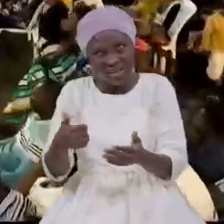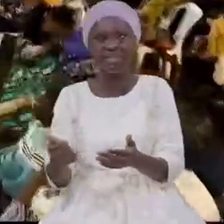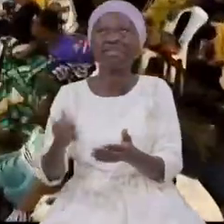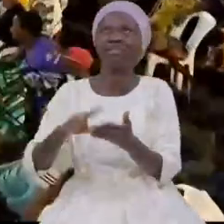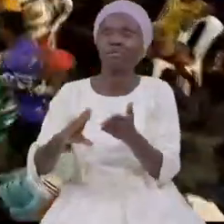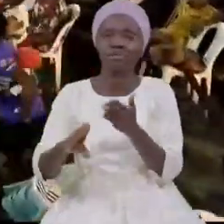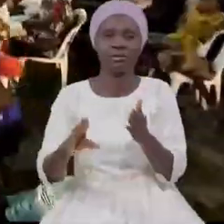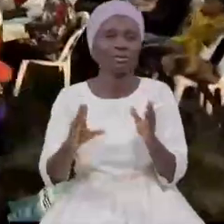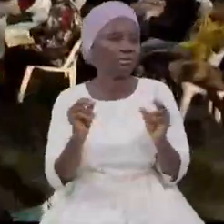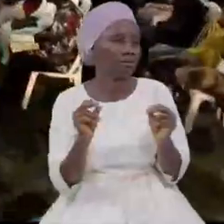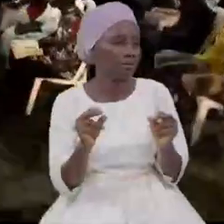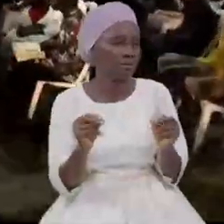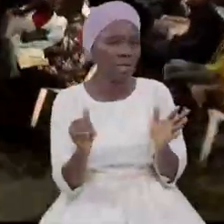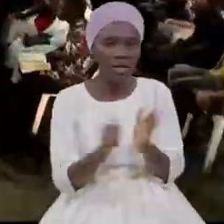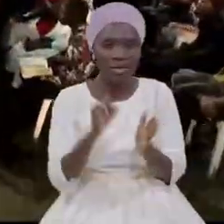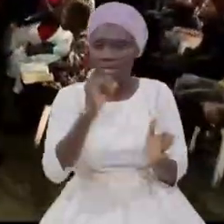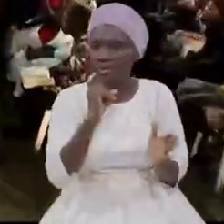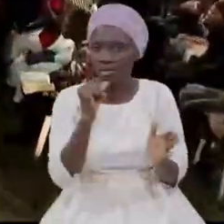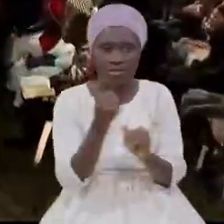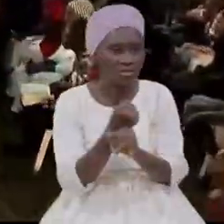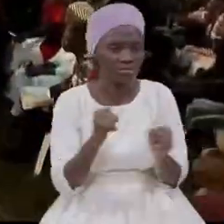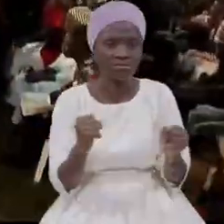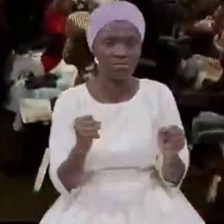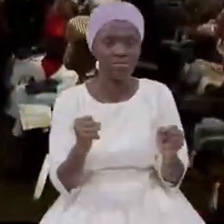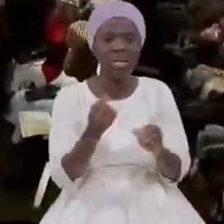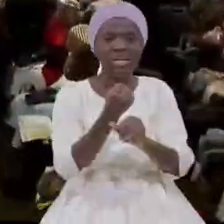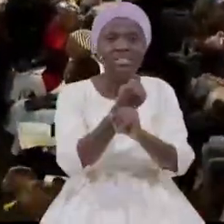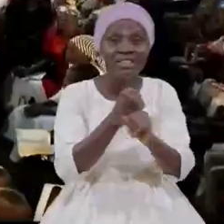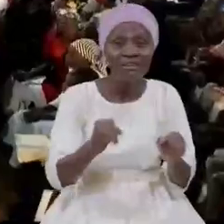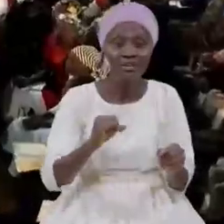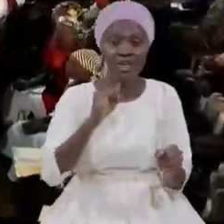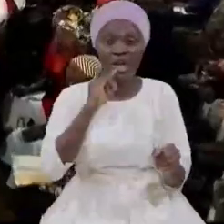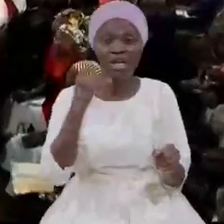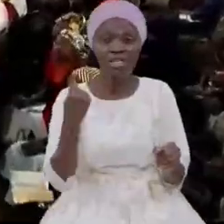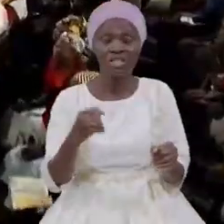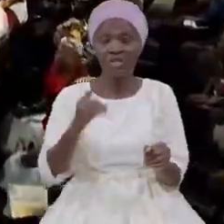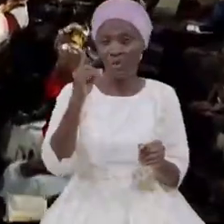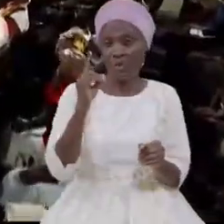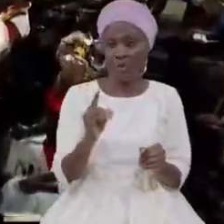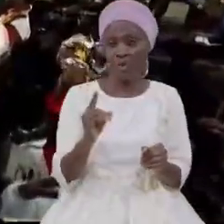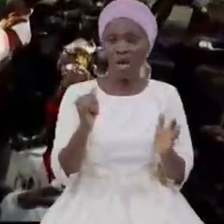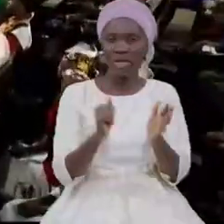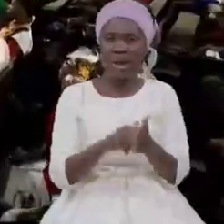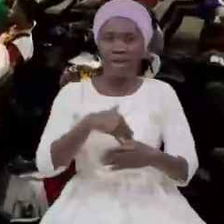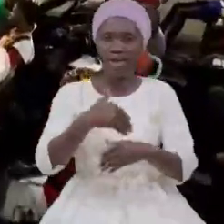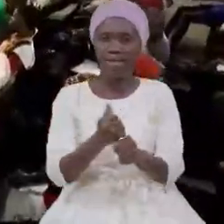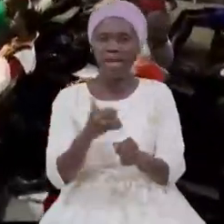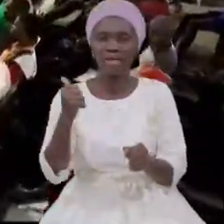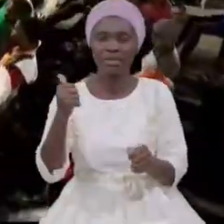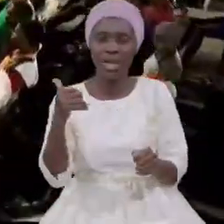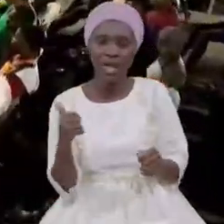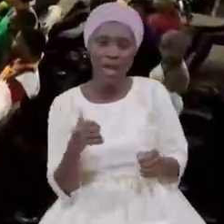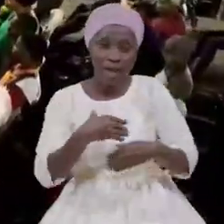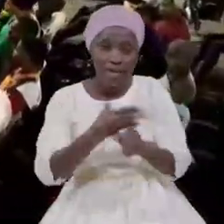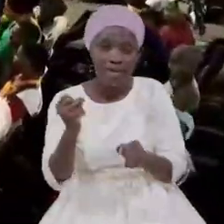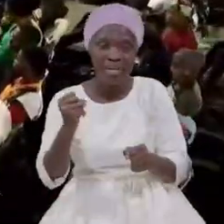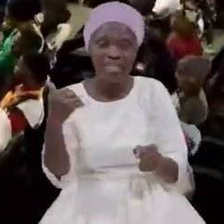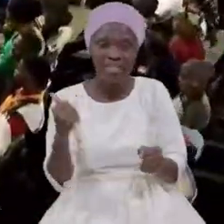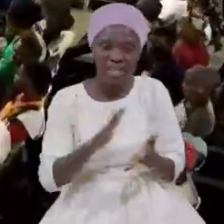Non, ça ce n'est pas le salut. Le salut est ce qui apporte